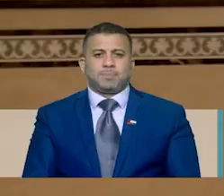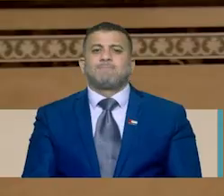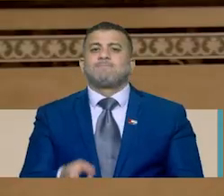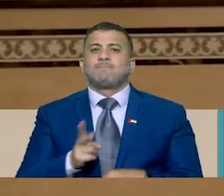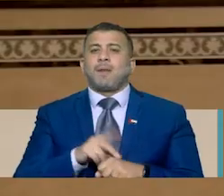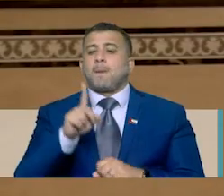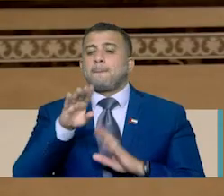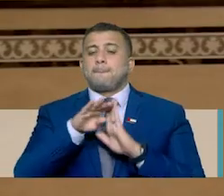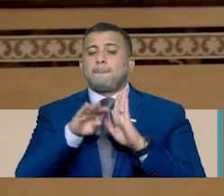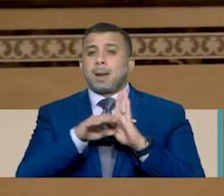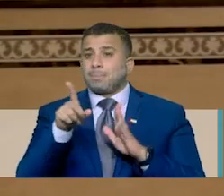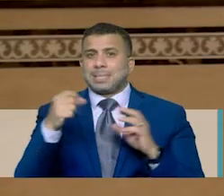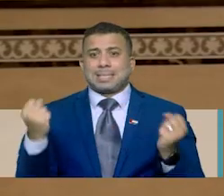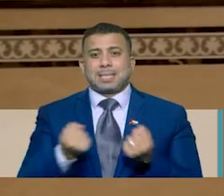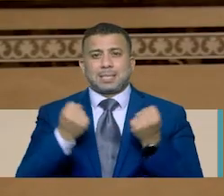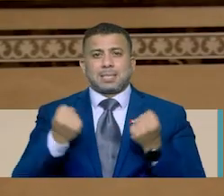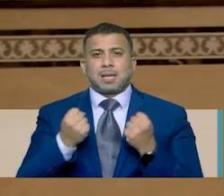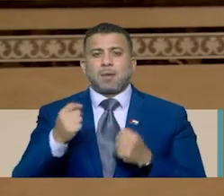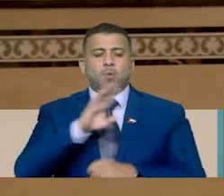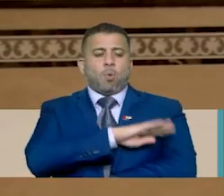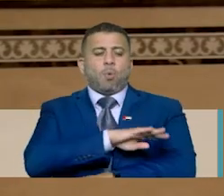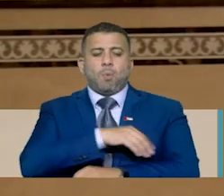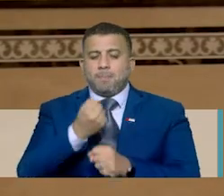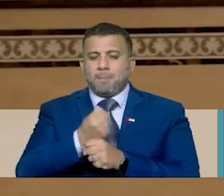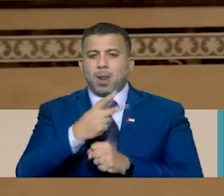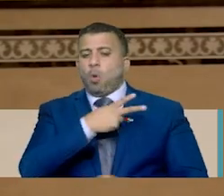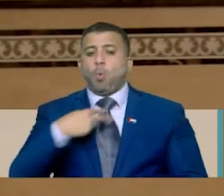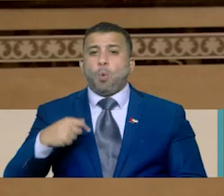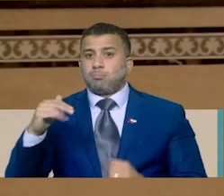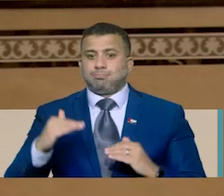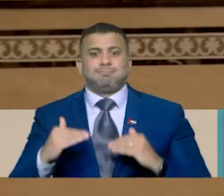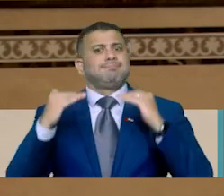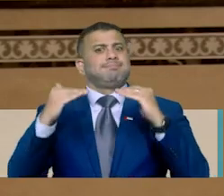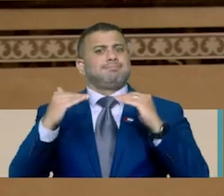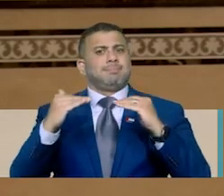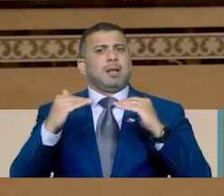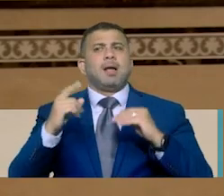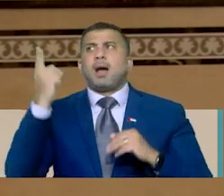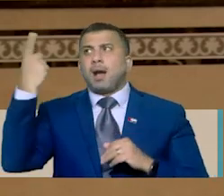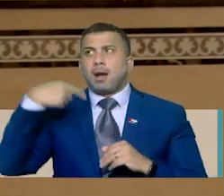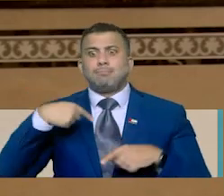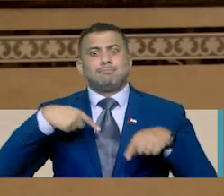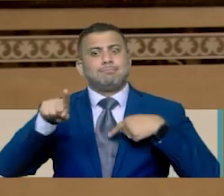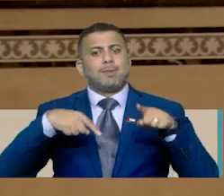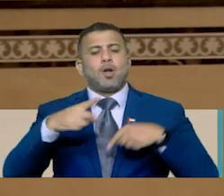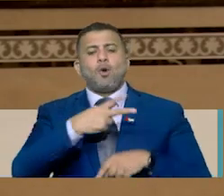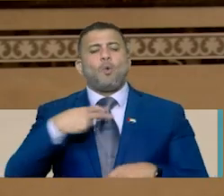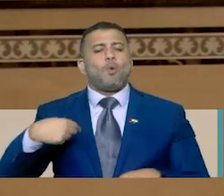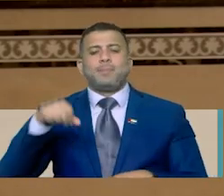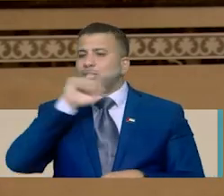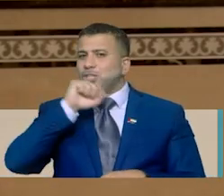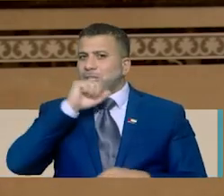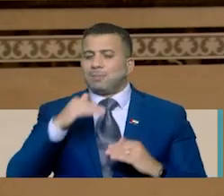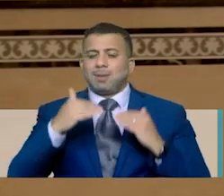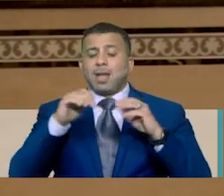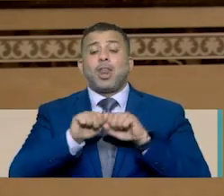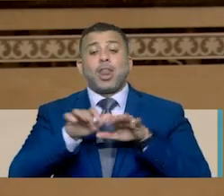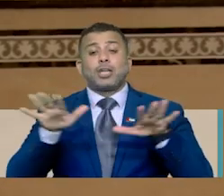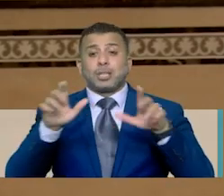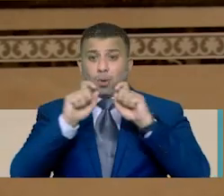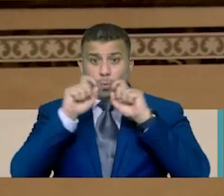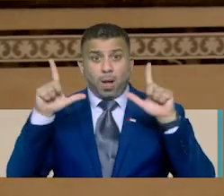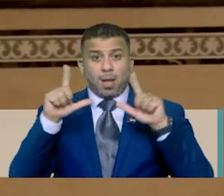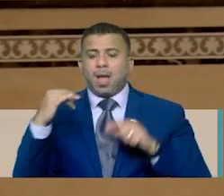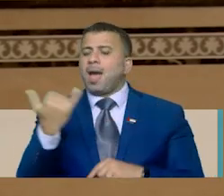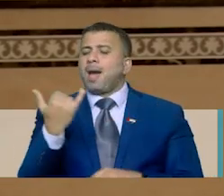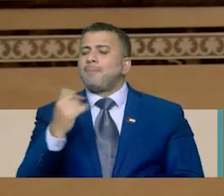يأتي هذا البرنامج التدريبي لرفع كفاءة العاملين في القطاع الحكومي ضمن التوجهات الاستراتيجية لحكومة الشارقة ونشر الوعي